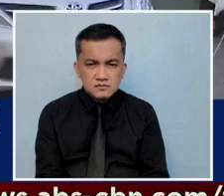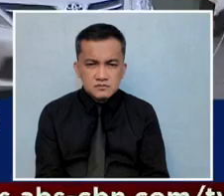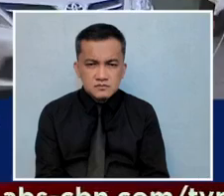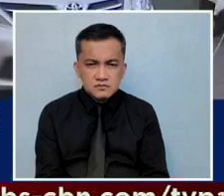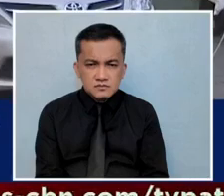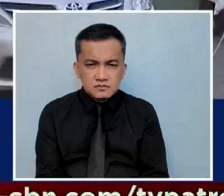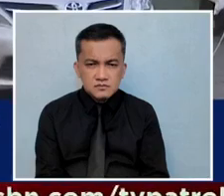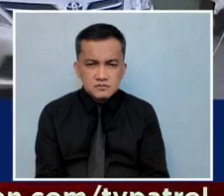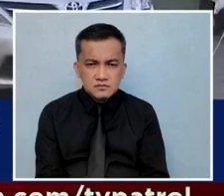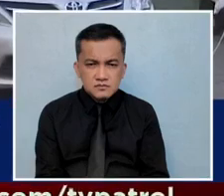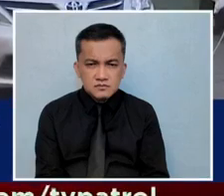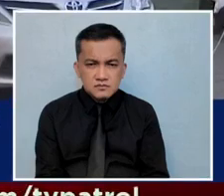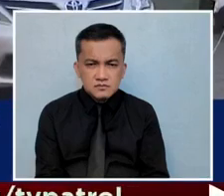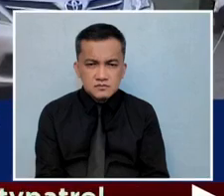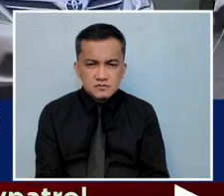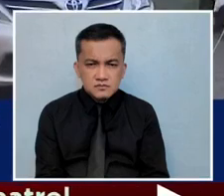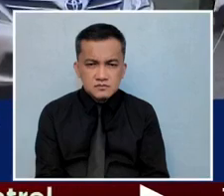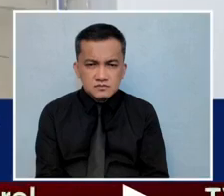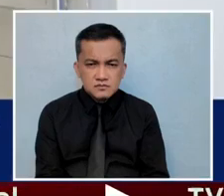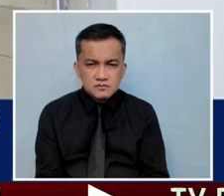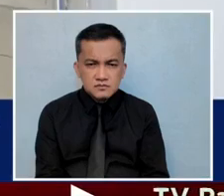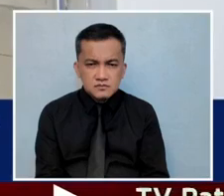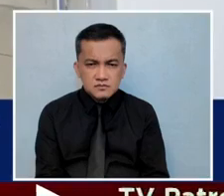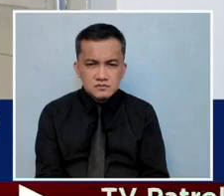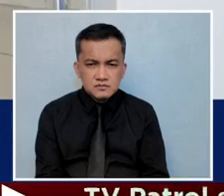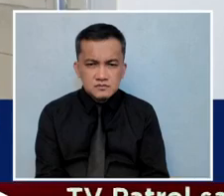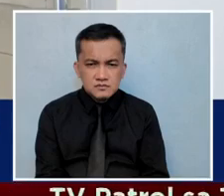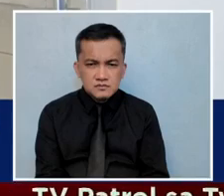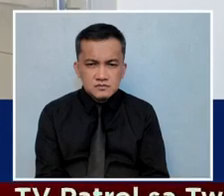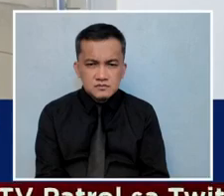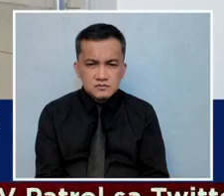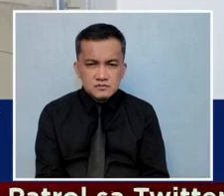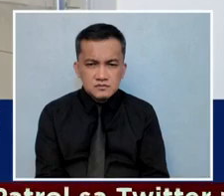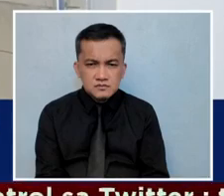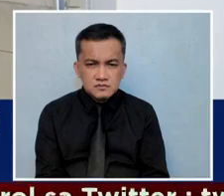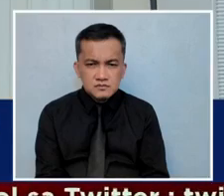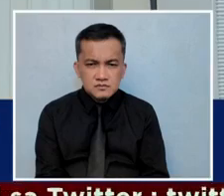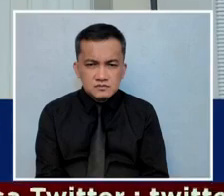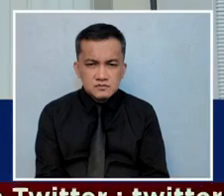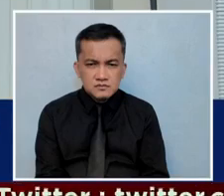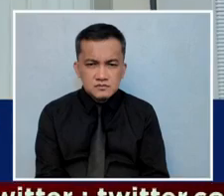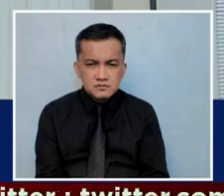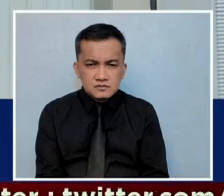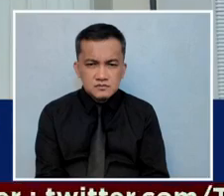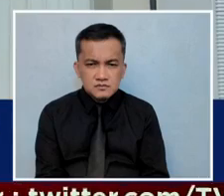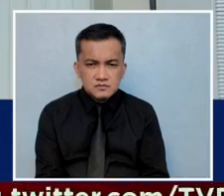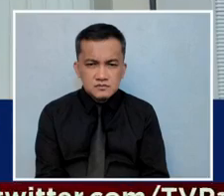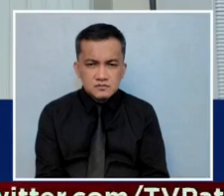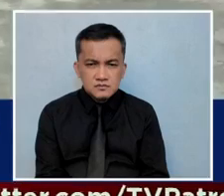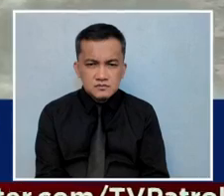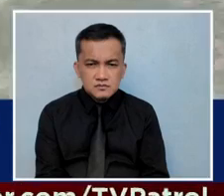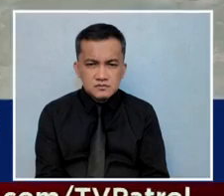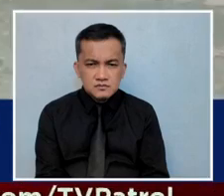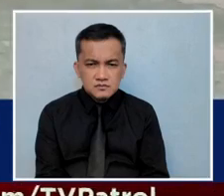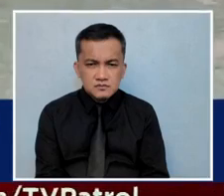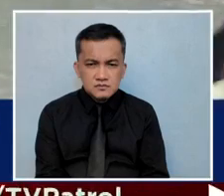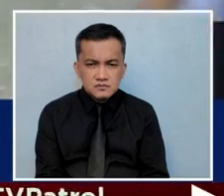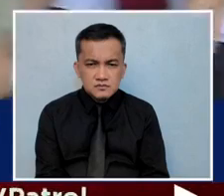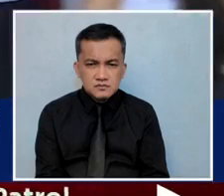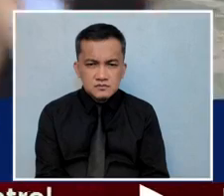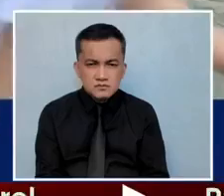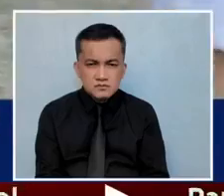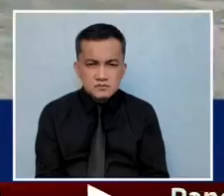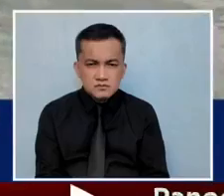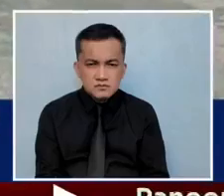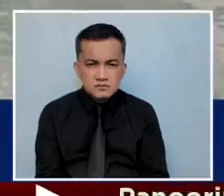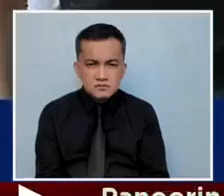bansa. At dahil labis itong nakahahawa, mabagal ang nakikitang pagbaba ng bilang ng tinatamaan nito. Pero ang